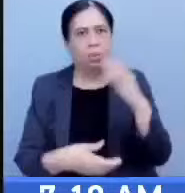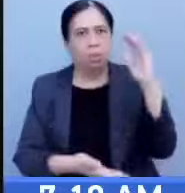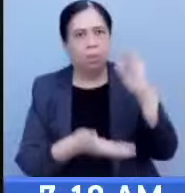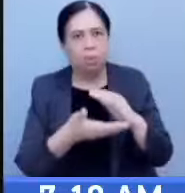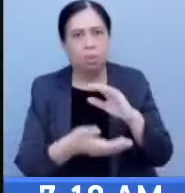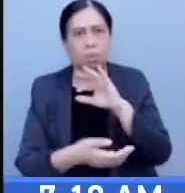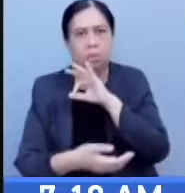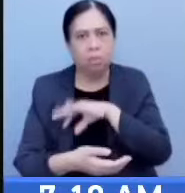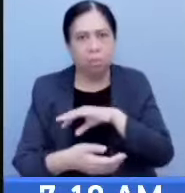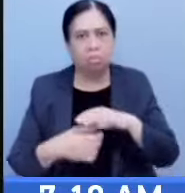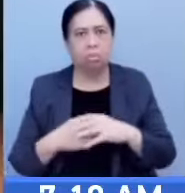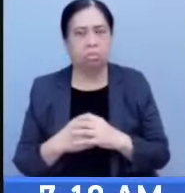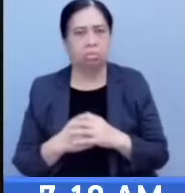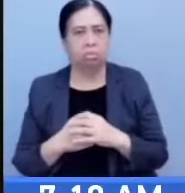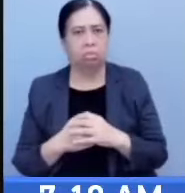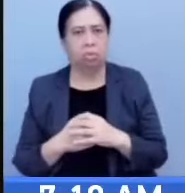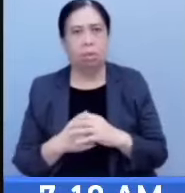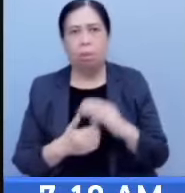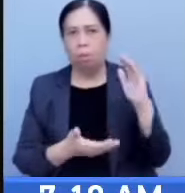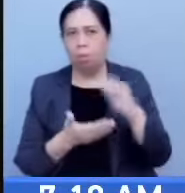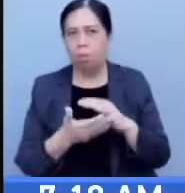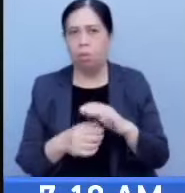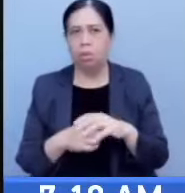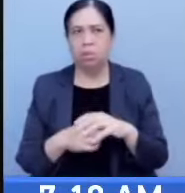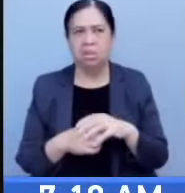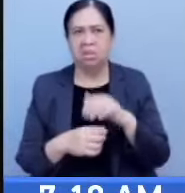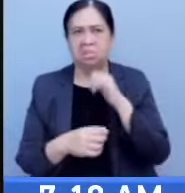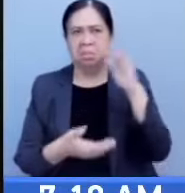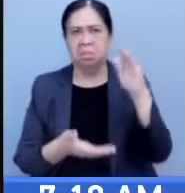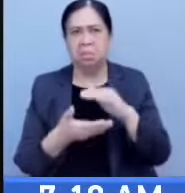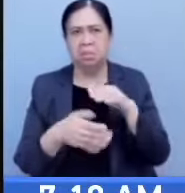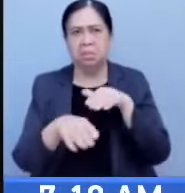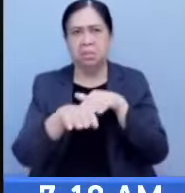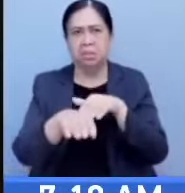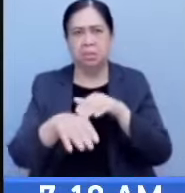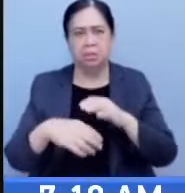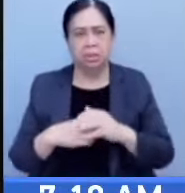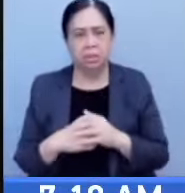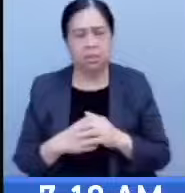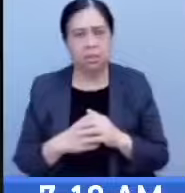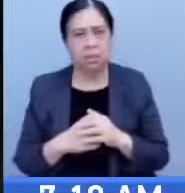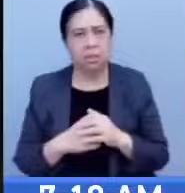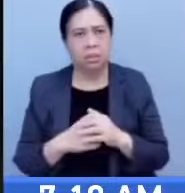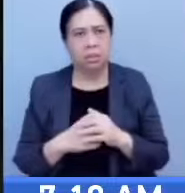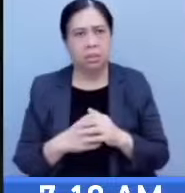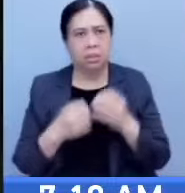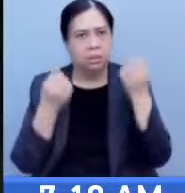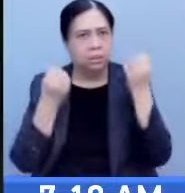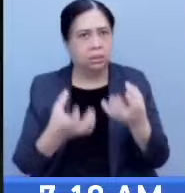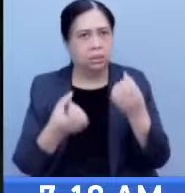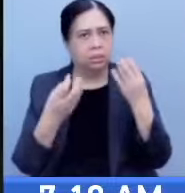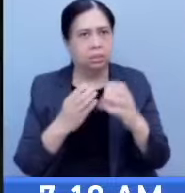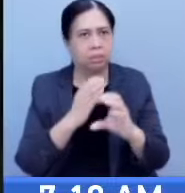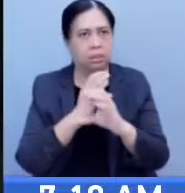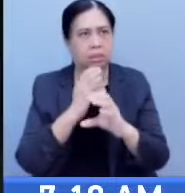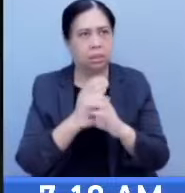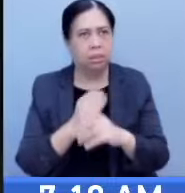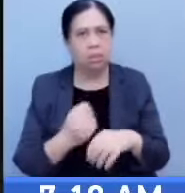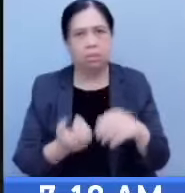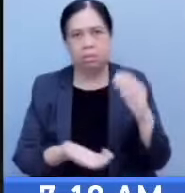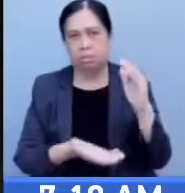Hindi makabawas sa traffic ho yan eh. Kasi sa daming sasakyan, bawas kita ho yan.